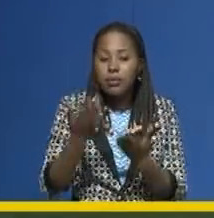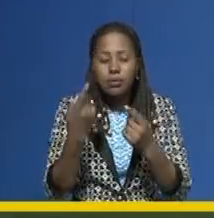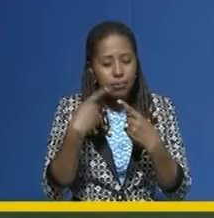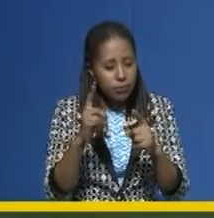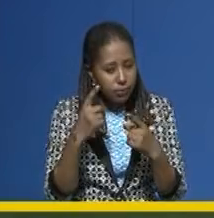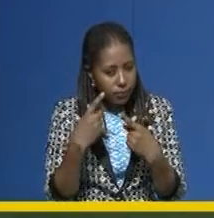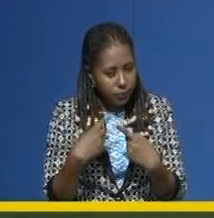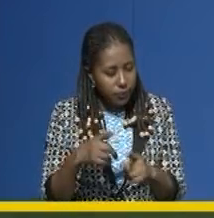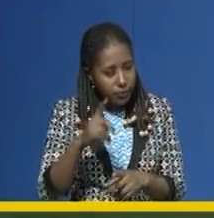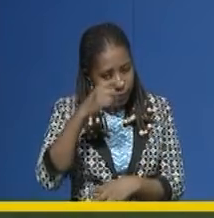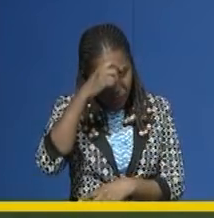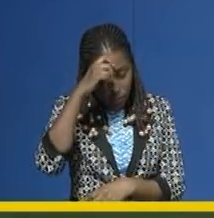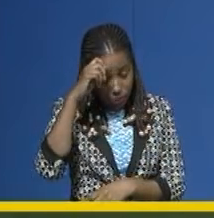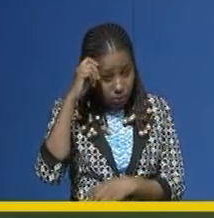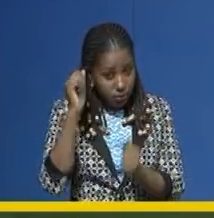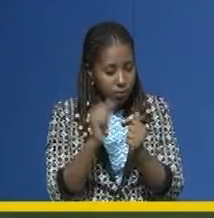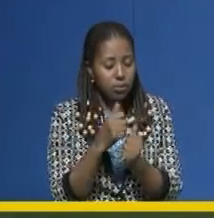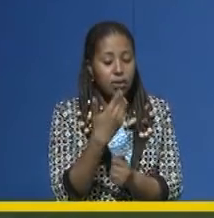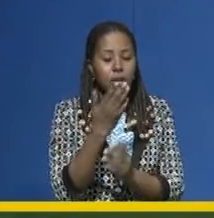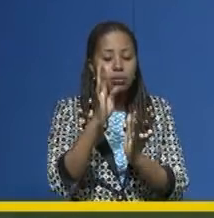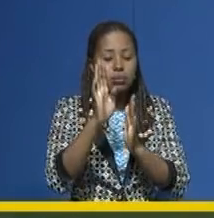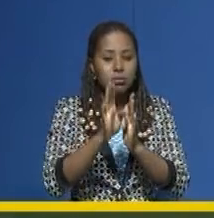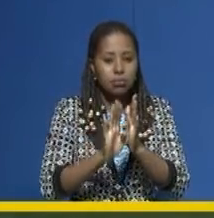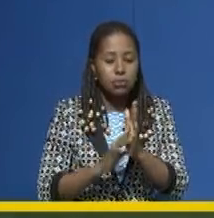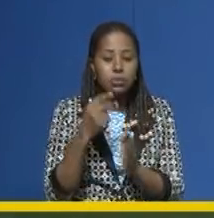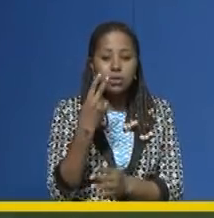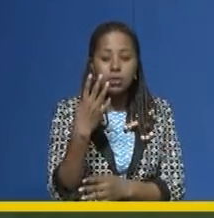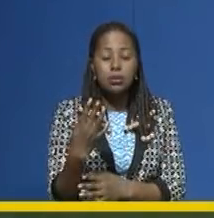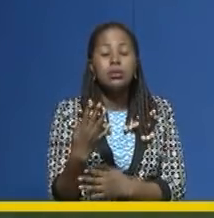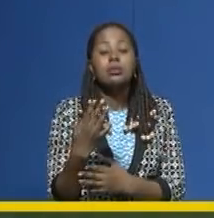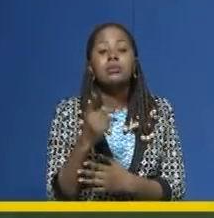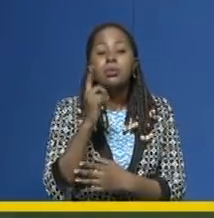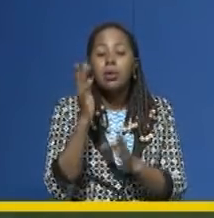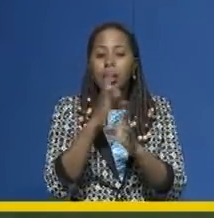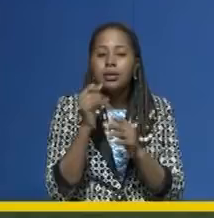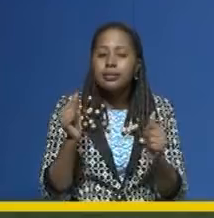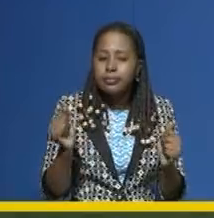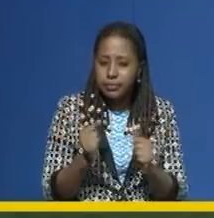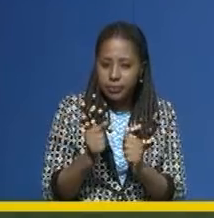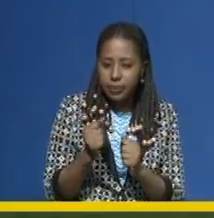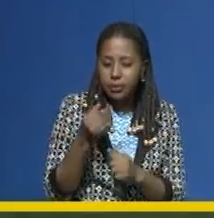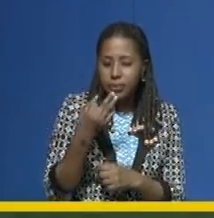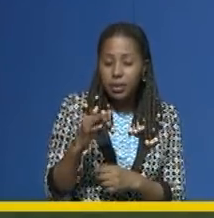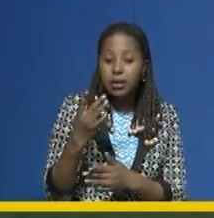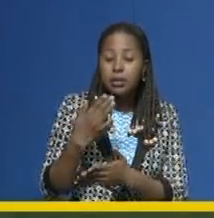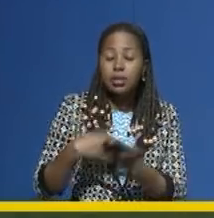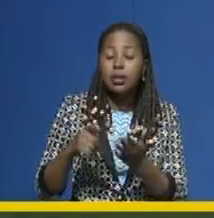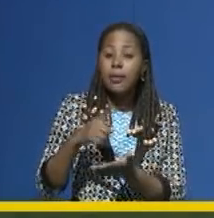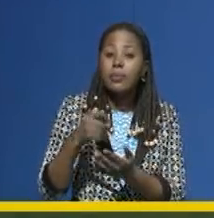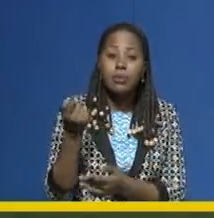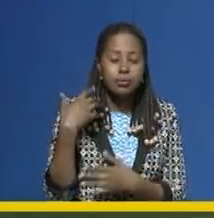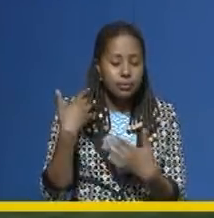tofauti tofauti vya joto. Nyuzi joto 15 zitashuka kutoka 24 mpaka 15, patakuwa na hali ya baridi fulani hivi katika mji wa Mbeya.